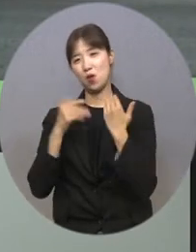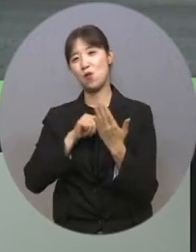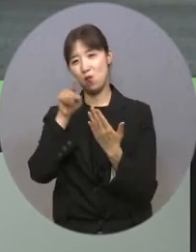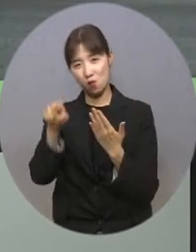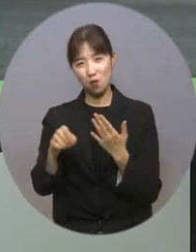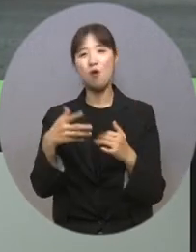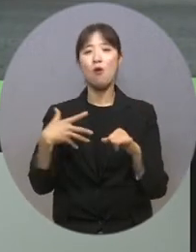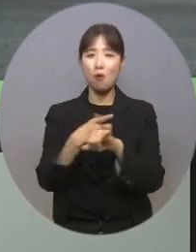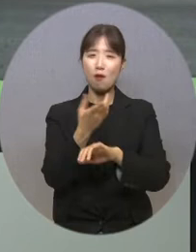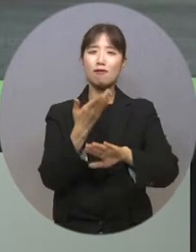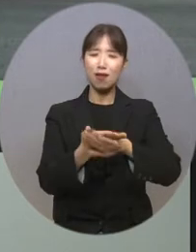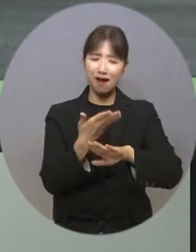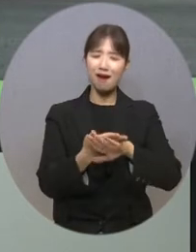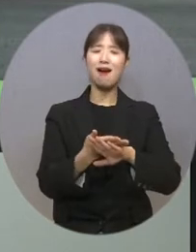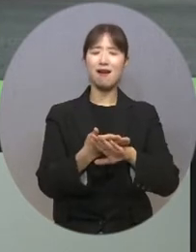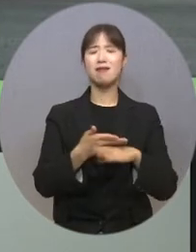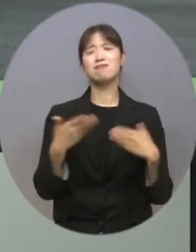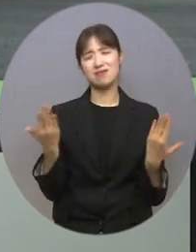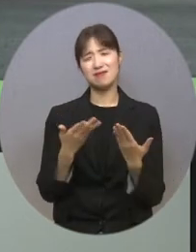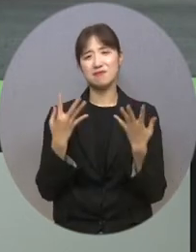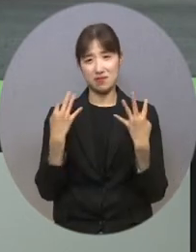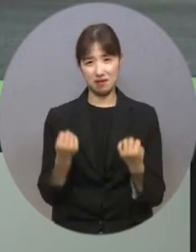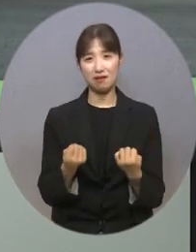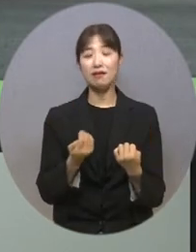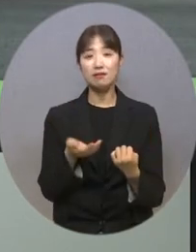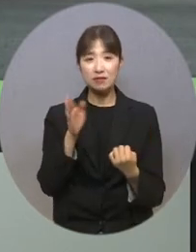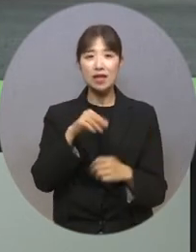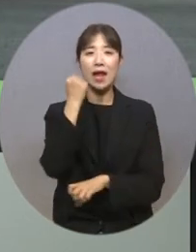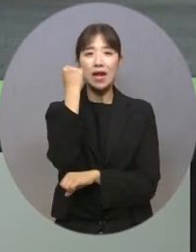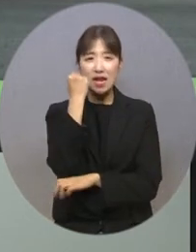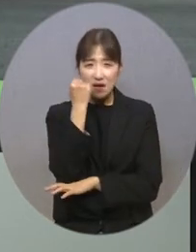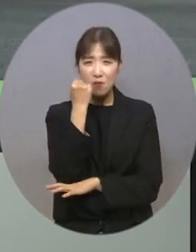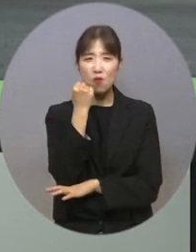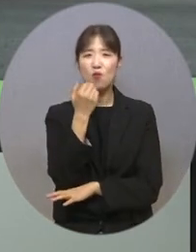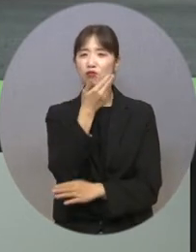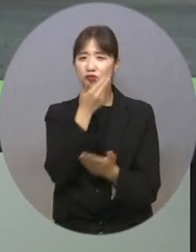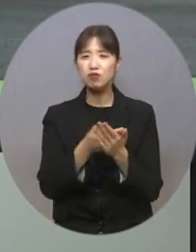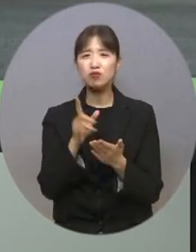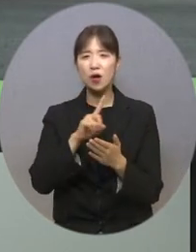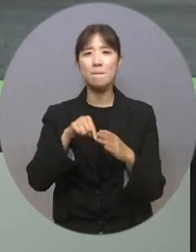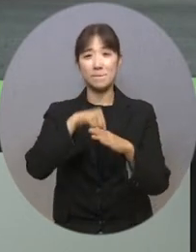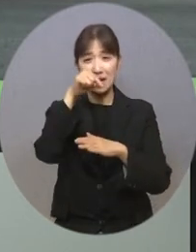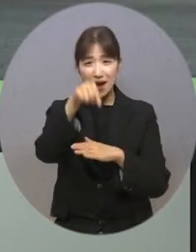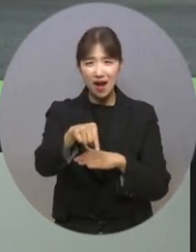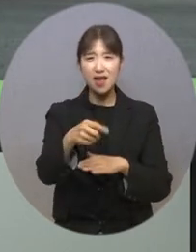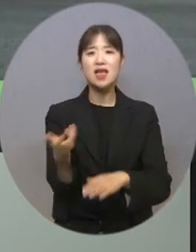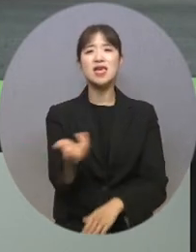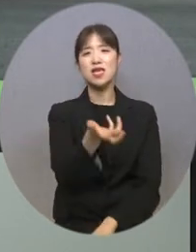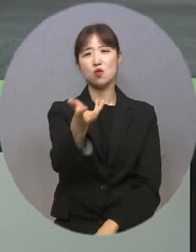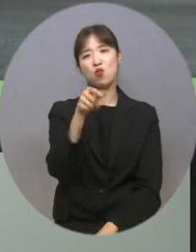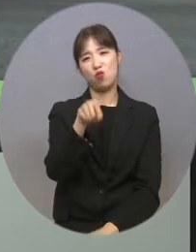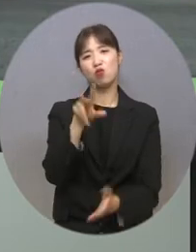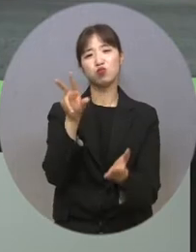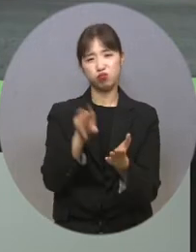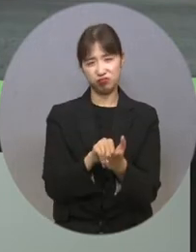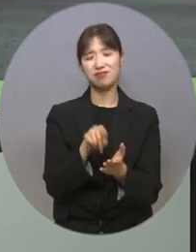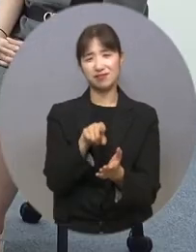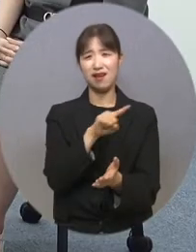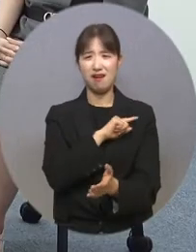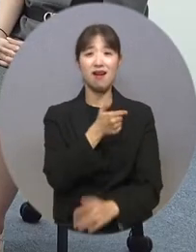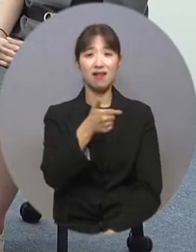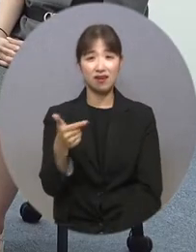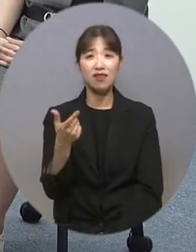삶은 또 물론 사라가 아시겟지만 기본적으로는 밖으로 나가서 이동하는 문제가 이제 있으실